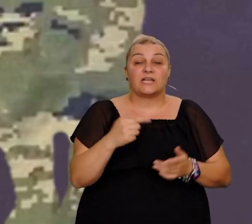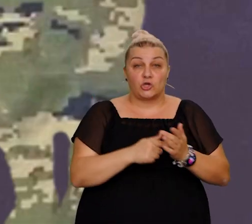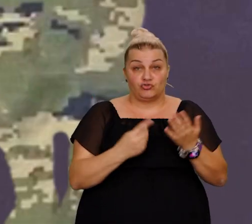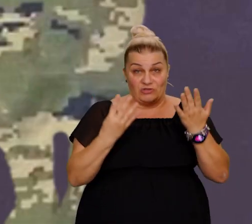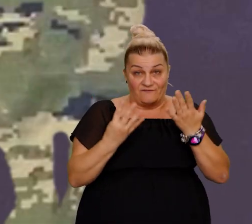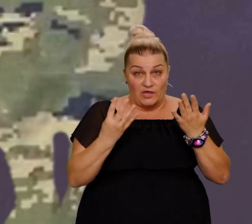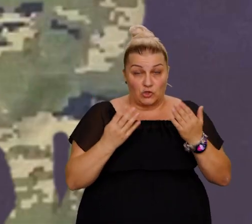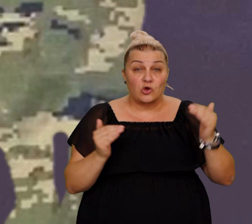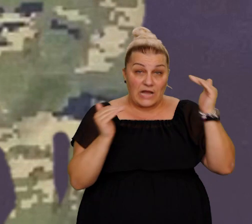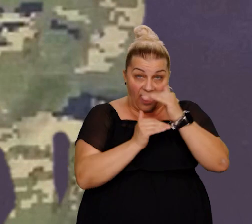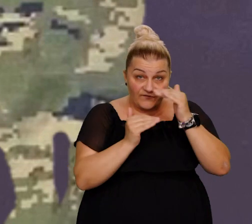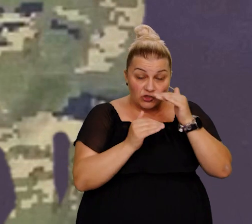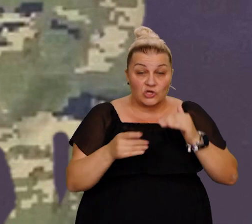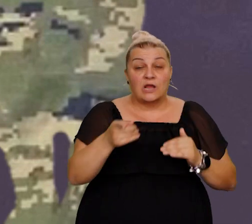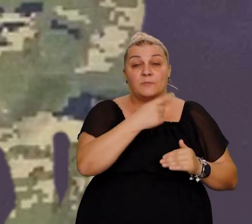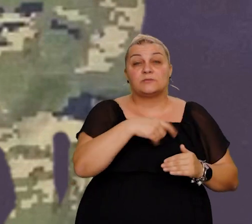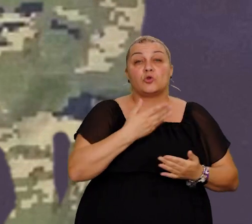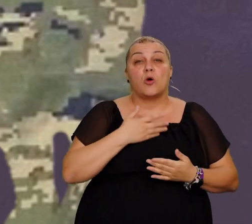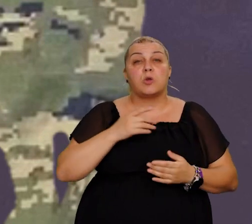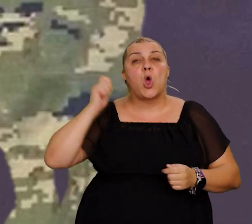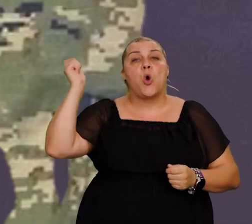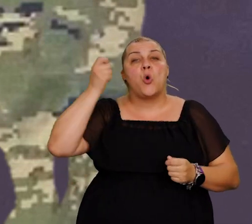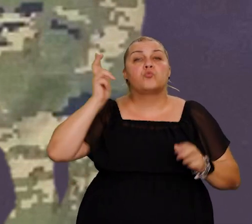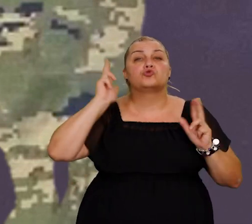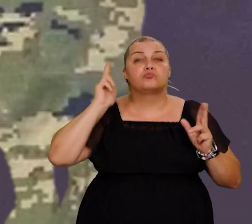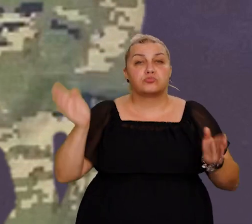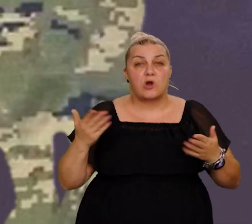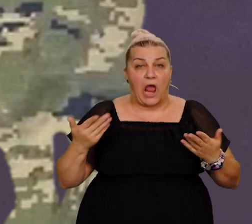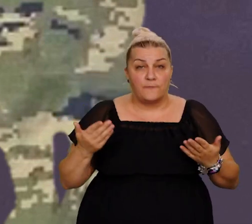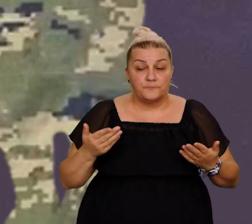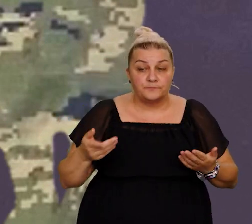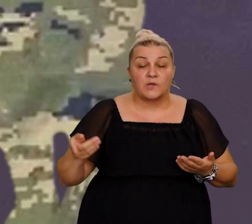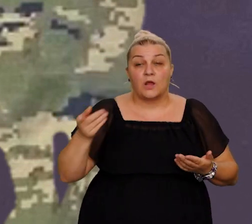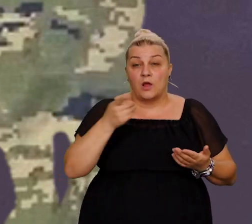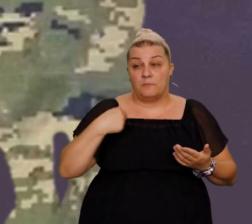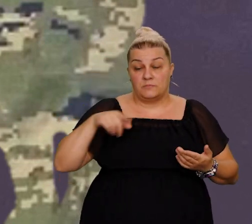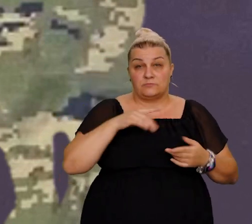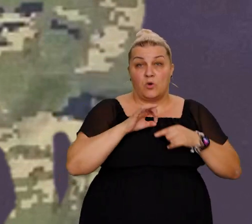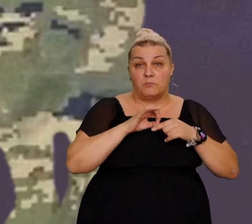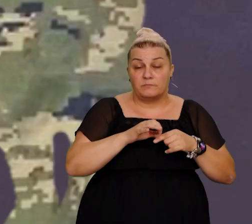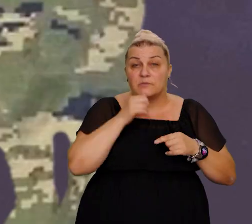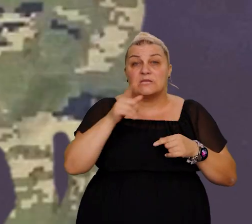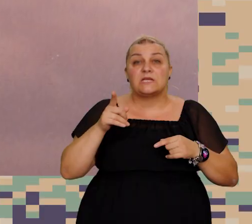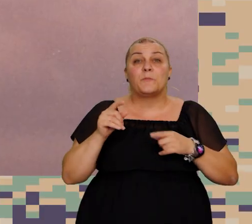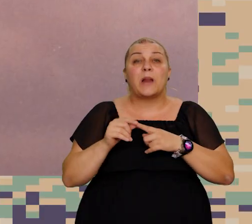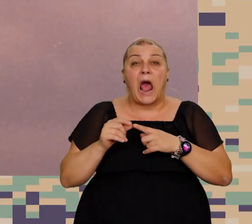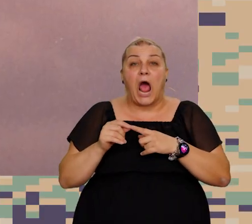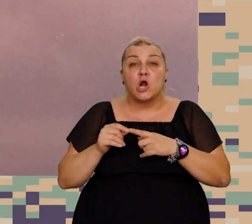23.9. u večernjim satima mi smo dobili uzbunu. Znači i vod na pisti i vod na planom je dobio